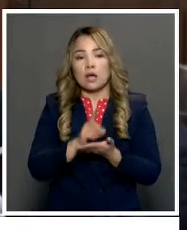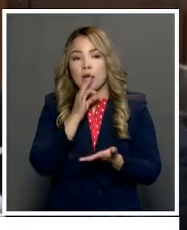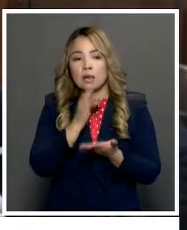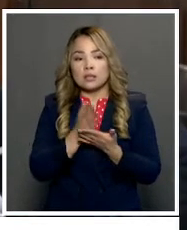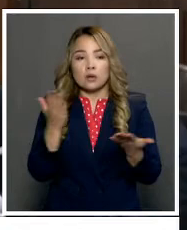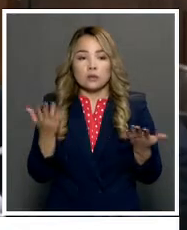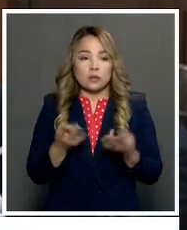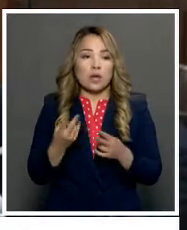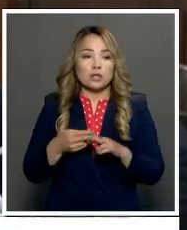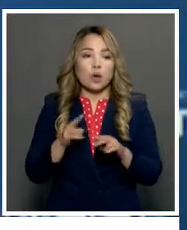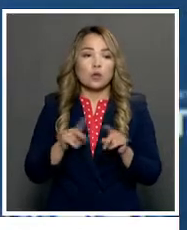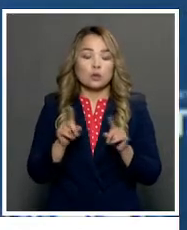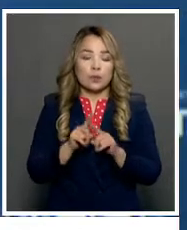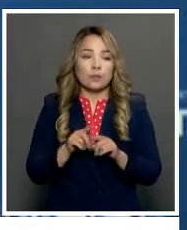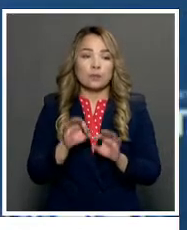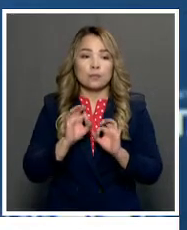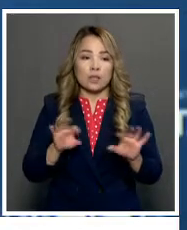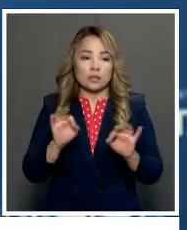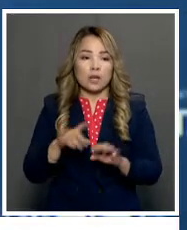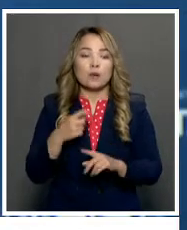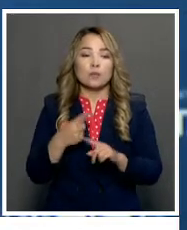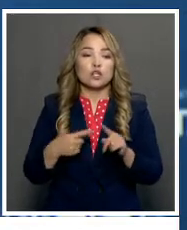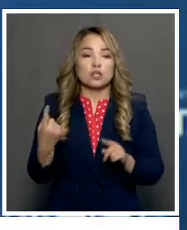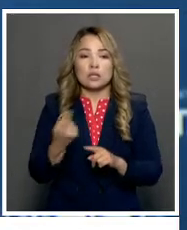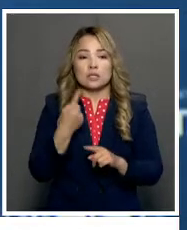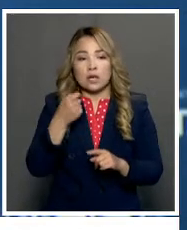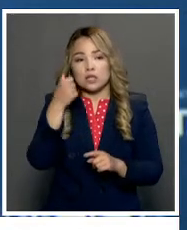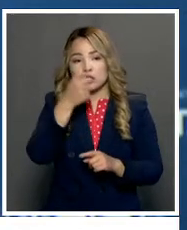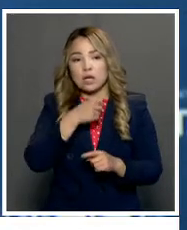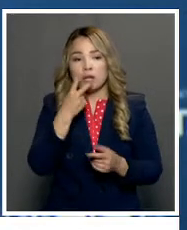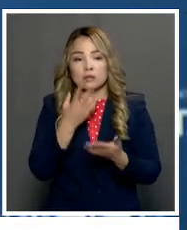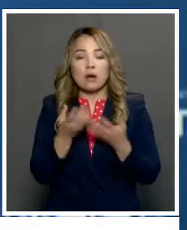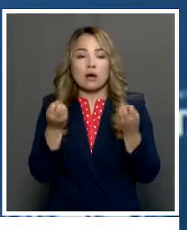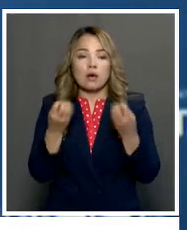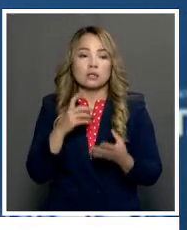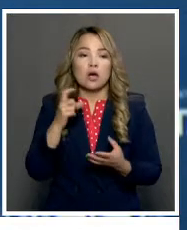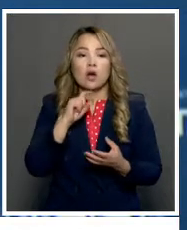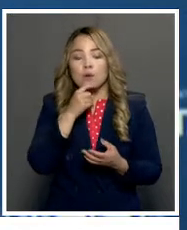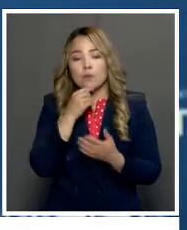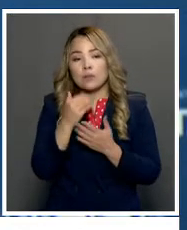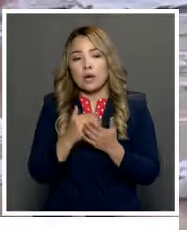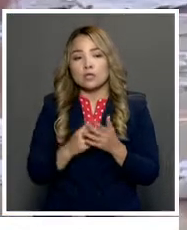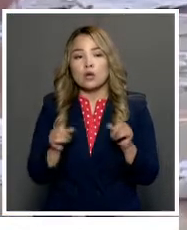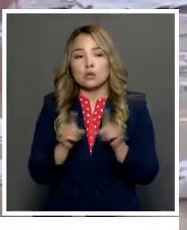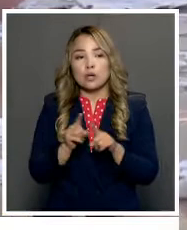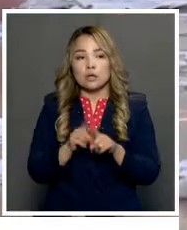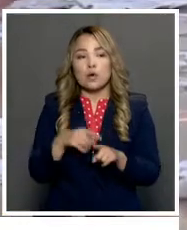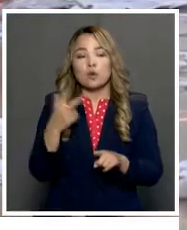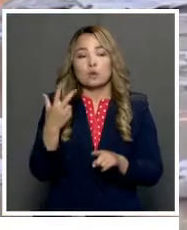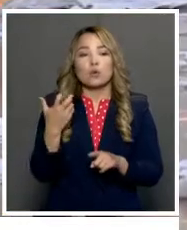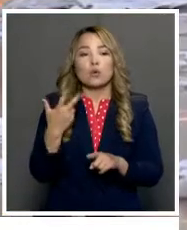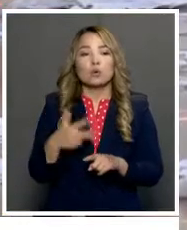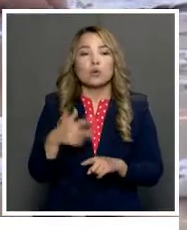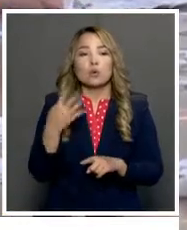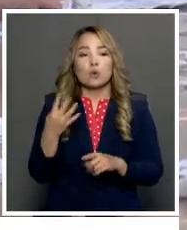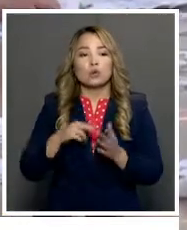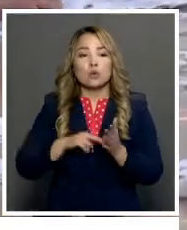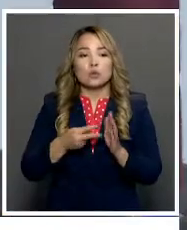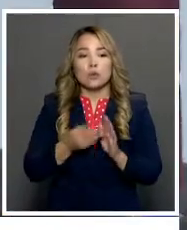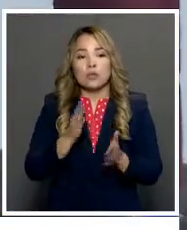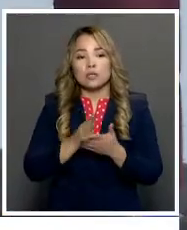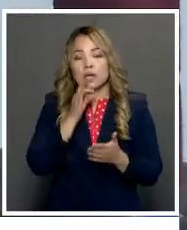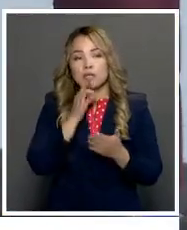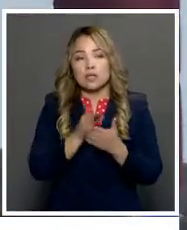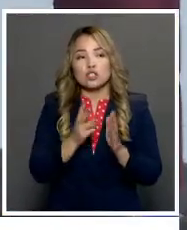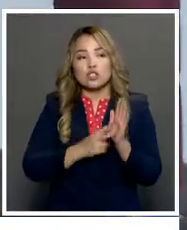қолдау тетіктері тағы бір пысықталды. Бірінші жарты жылдықта қарапайым заттар экономикасы бағдарламасы аясында 334 жоба, жыл соңына